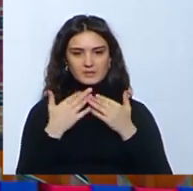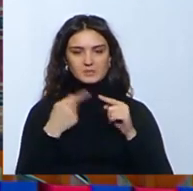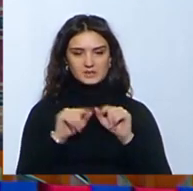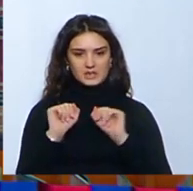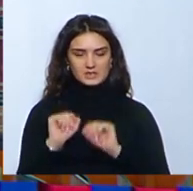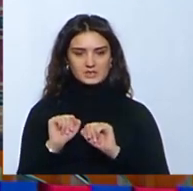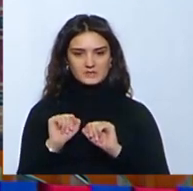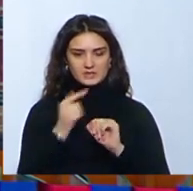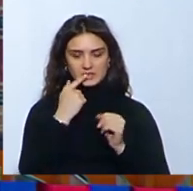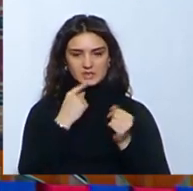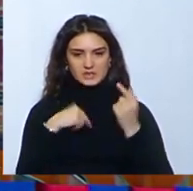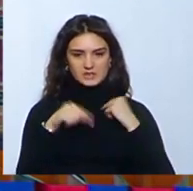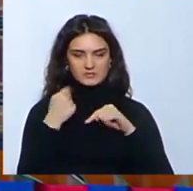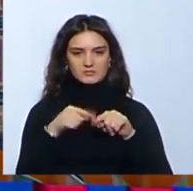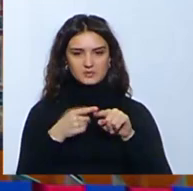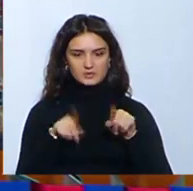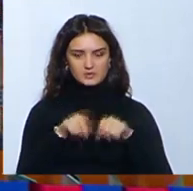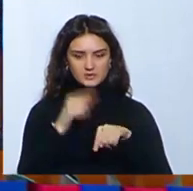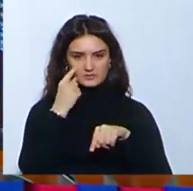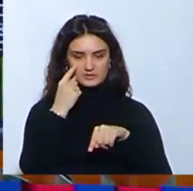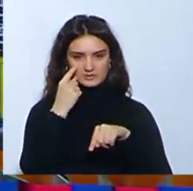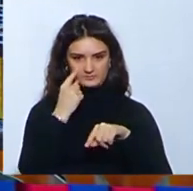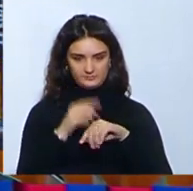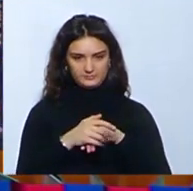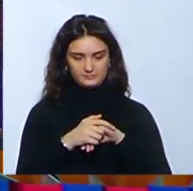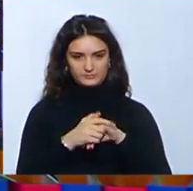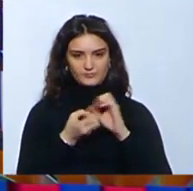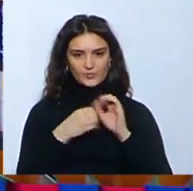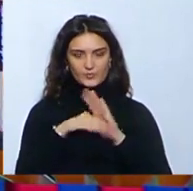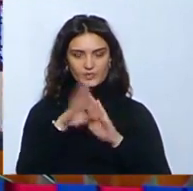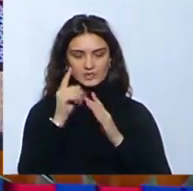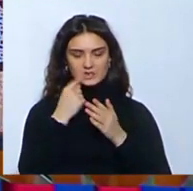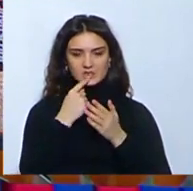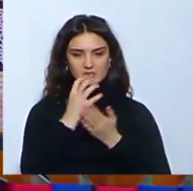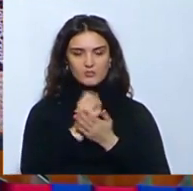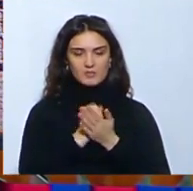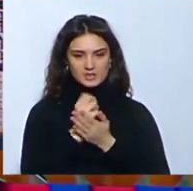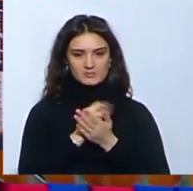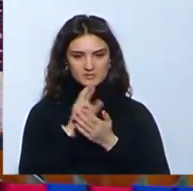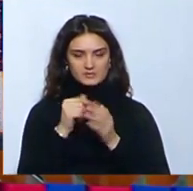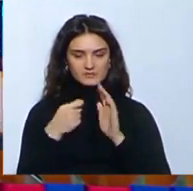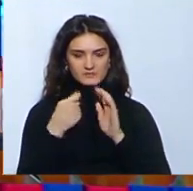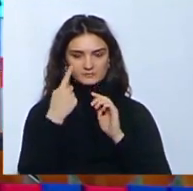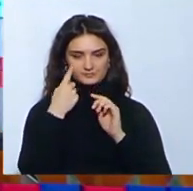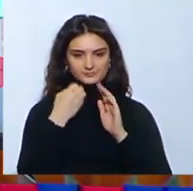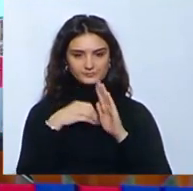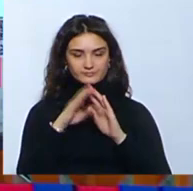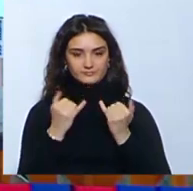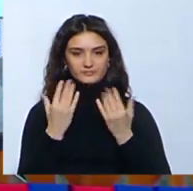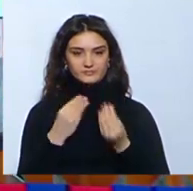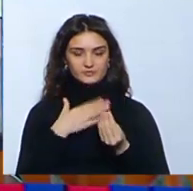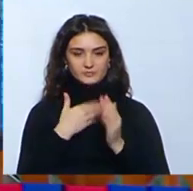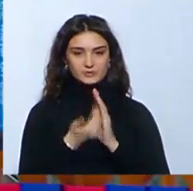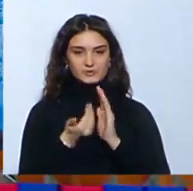დაიცავს სისხლძარღვებს, მათ შორის თვალის უკეთესი სისხლმომარაგებისათვის და უზრუნველყოფისათვის. ეს იყო დღევანდელი